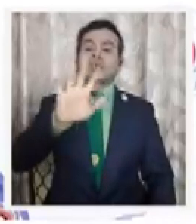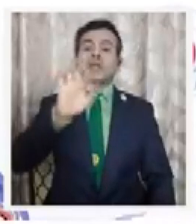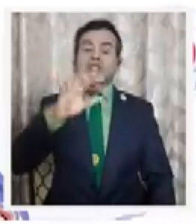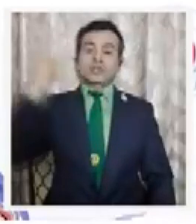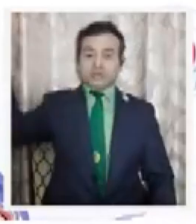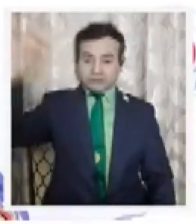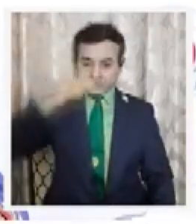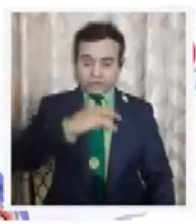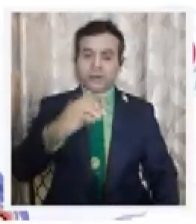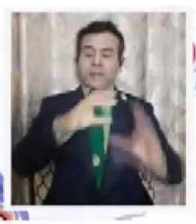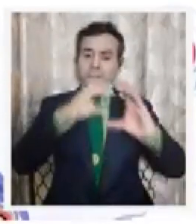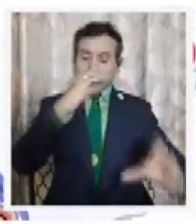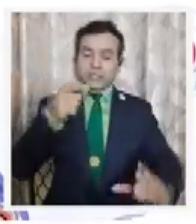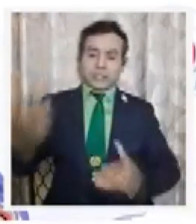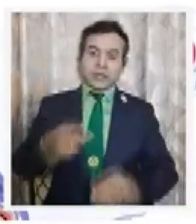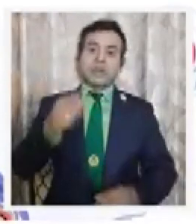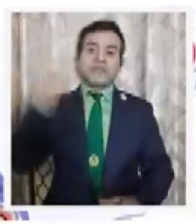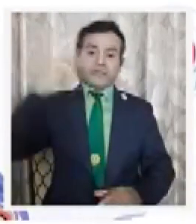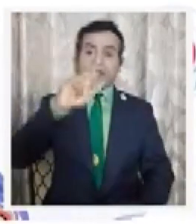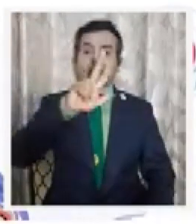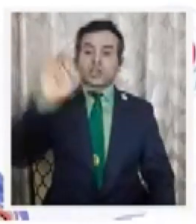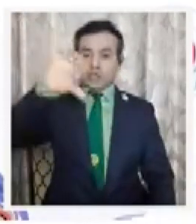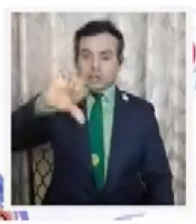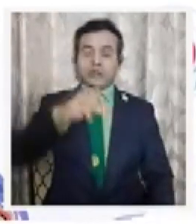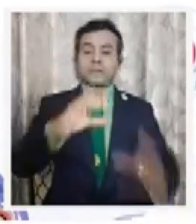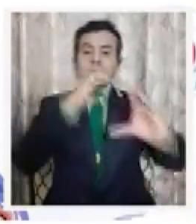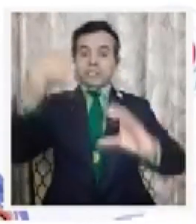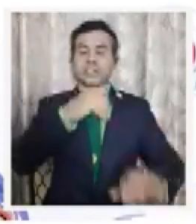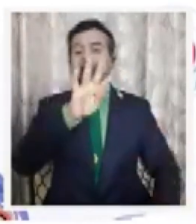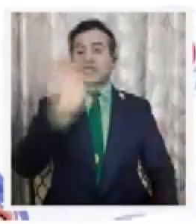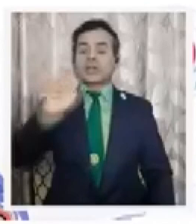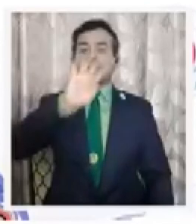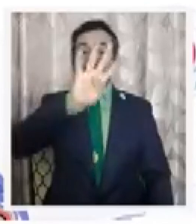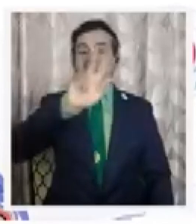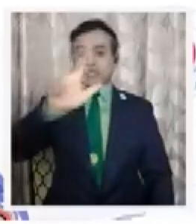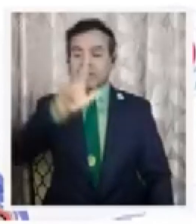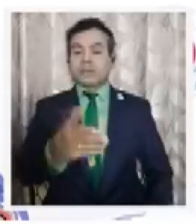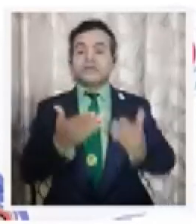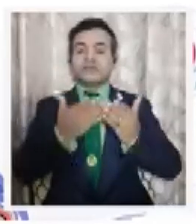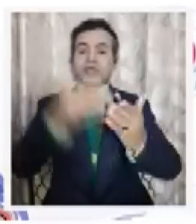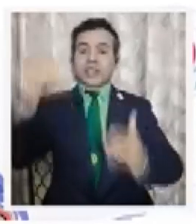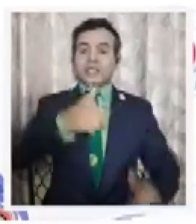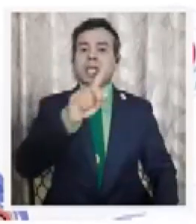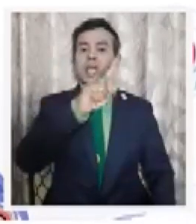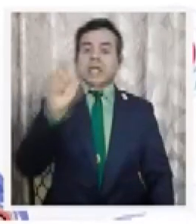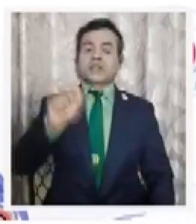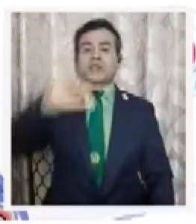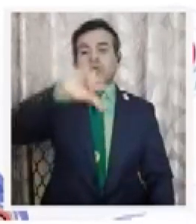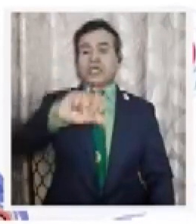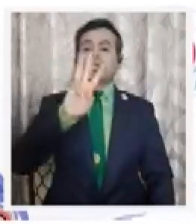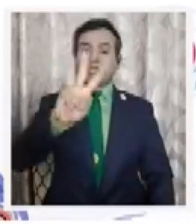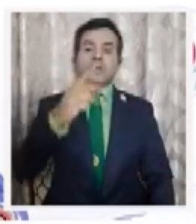24 ঘন্টায় স্ক্রিনিং হয়েছে 1,450 জন, এর মধ্যে 3টি আন্তর্জাতিক বিমানবন্দরে 809 জন, স্থল